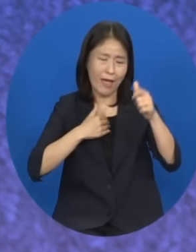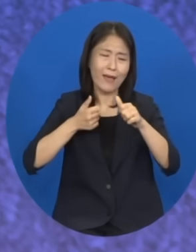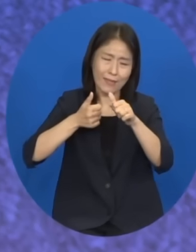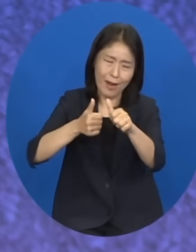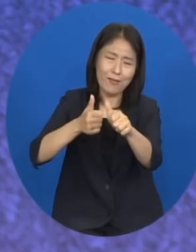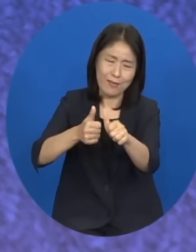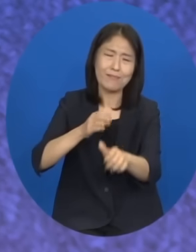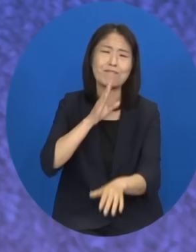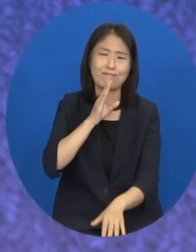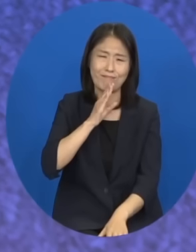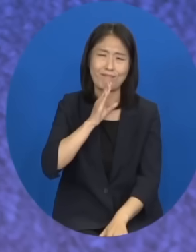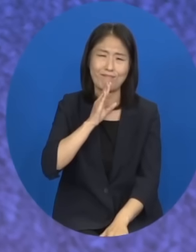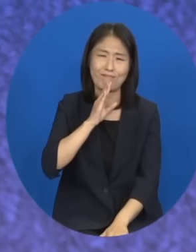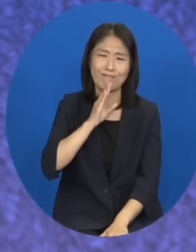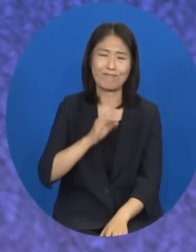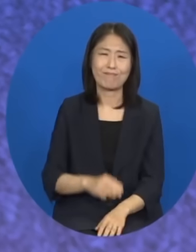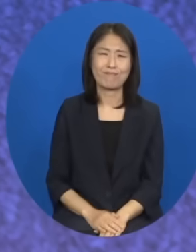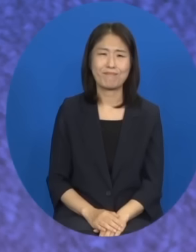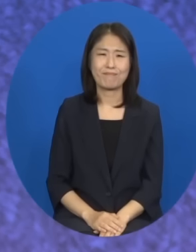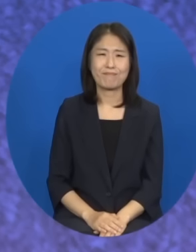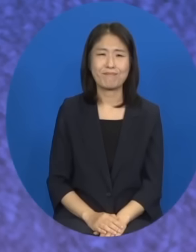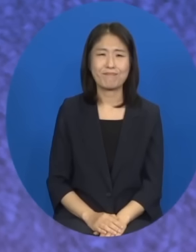네, 그렇게 권면해 드렸습니다.